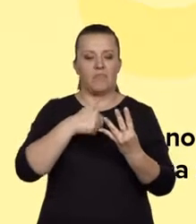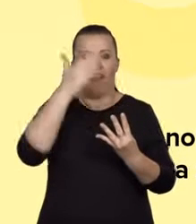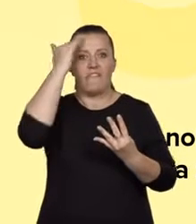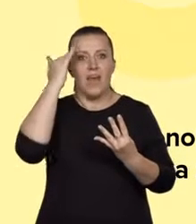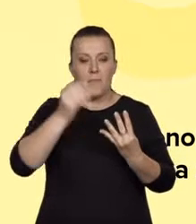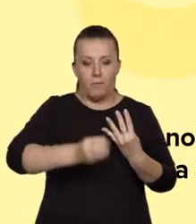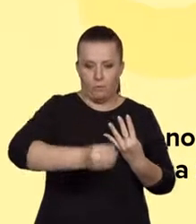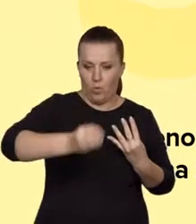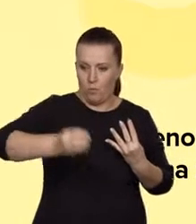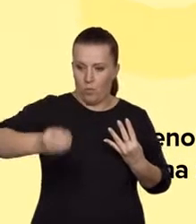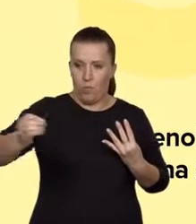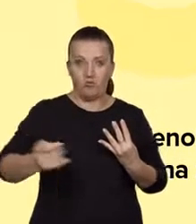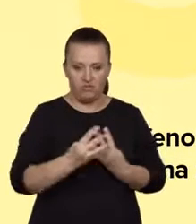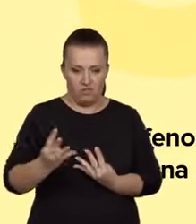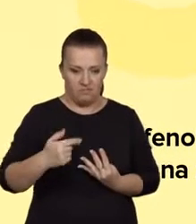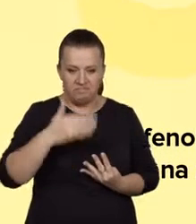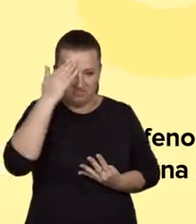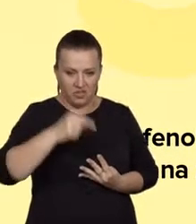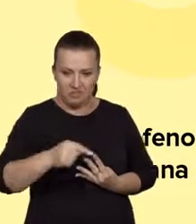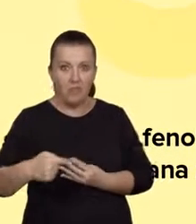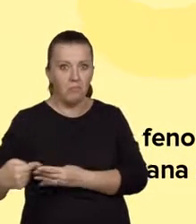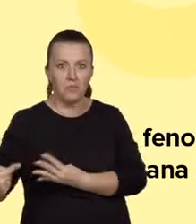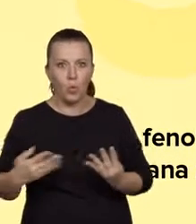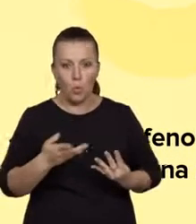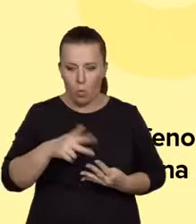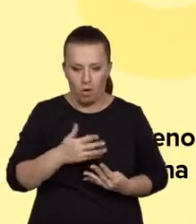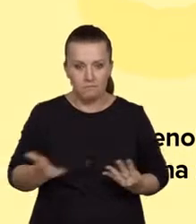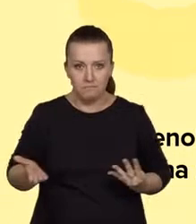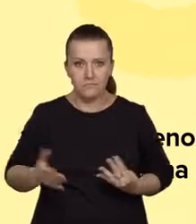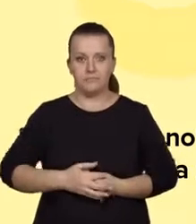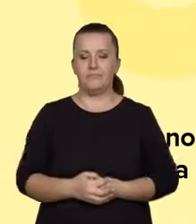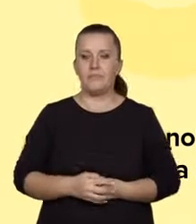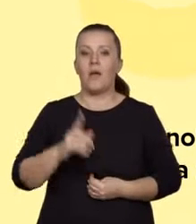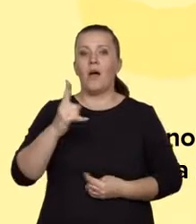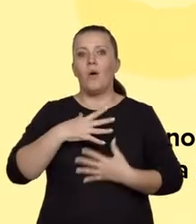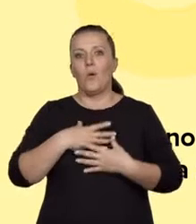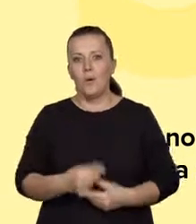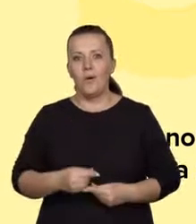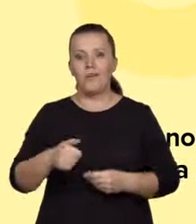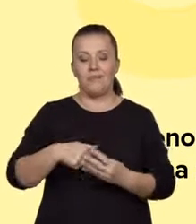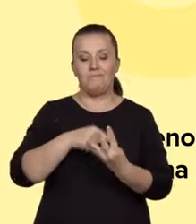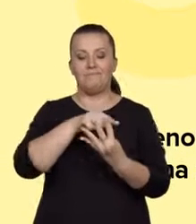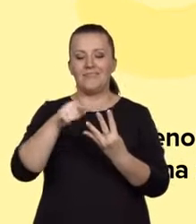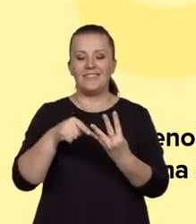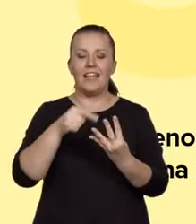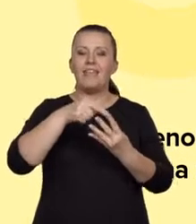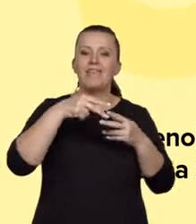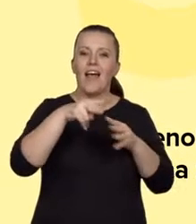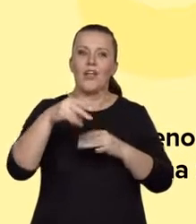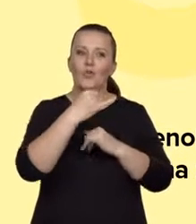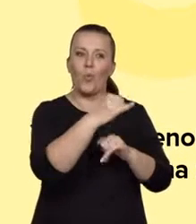wiemy, w którym naczyniu znajduje się roztwór każdej substancji. Na szczęście są to różne związki